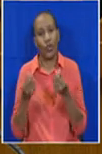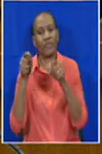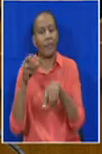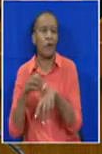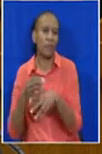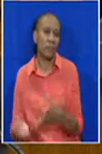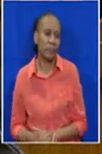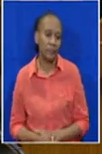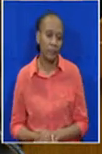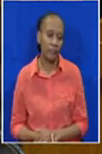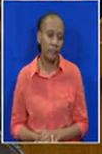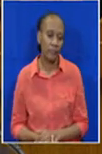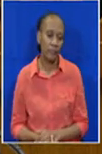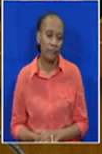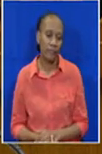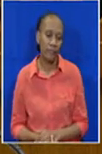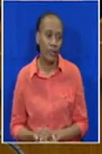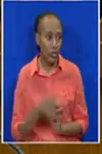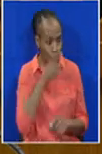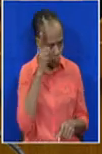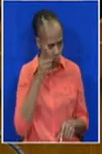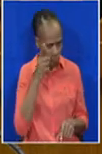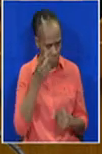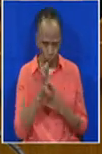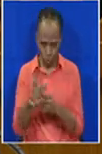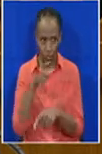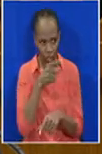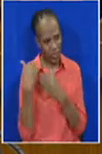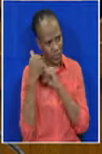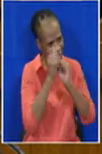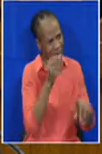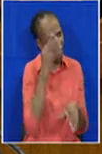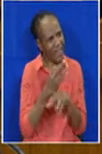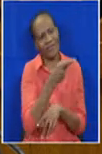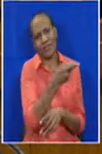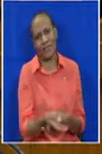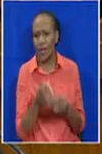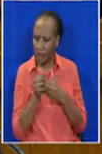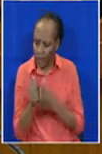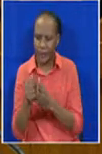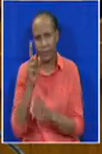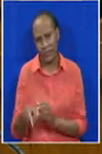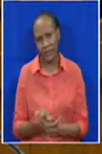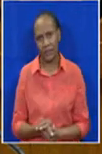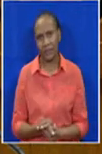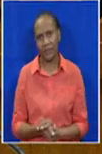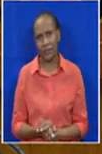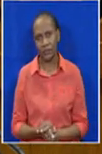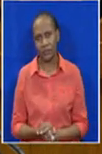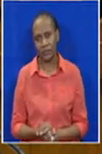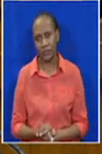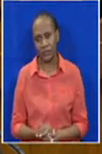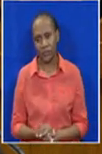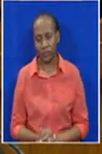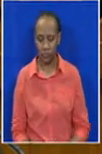vader wees. Dit is toch die plig minister. Dit is verder een schrijende skande dat die eie kinders hulle ouders moet hof